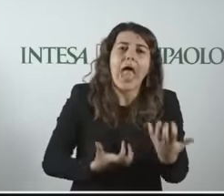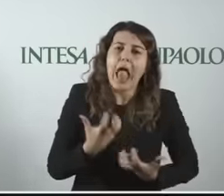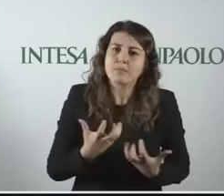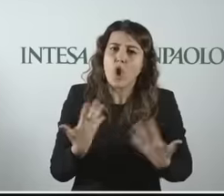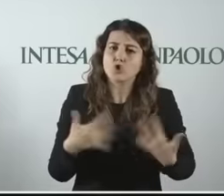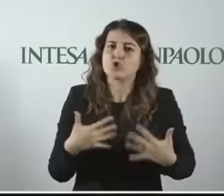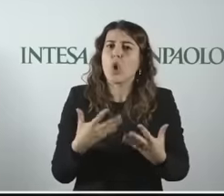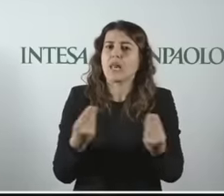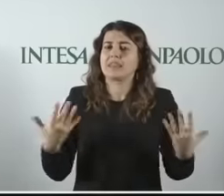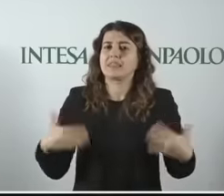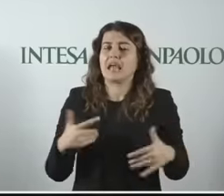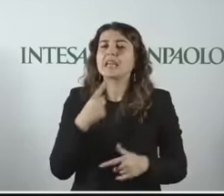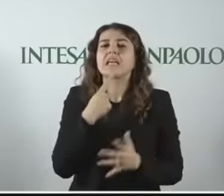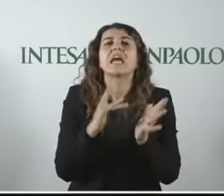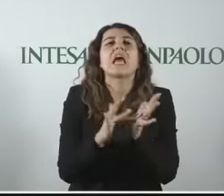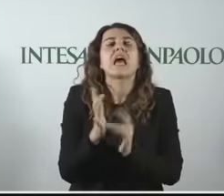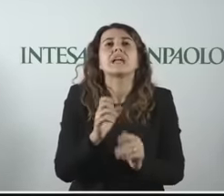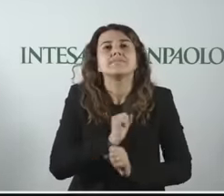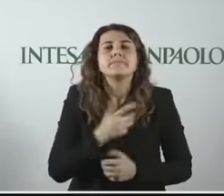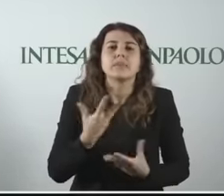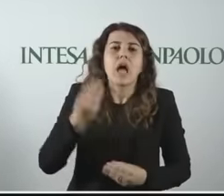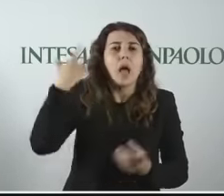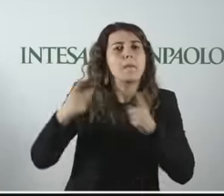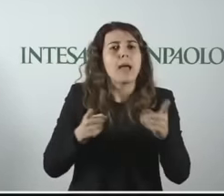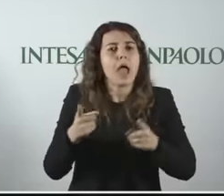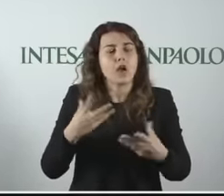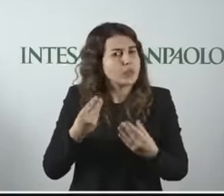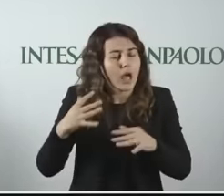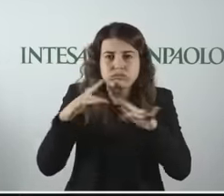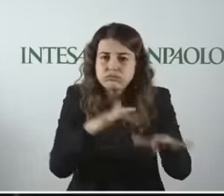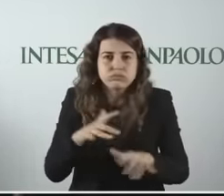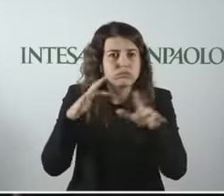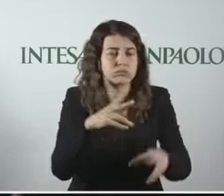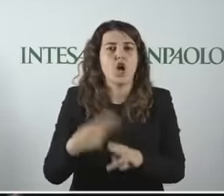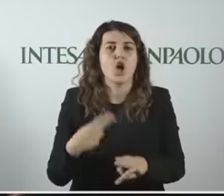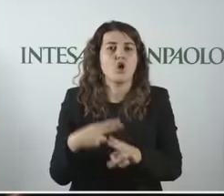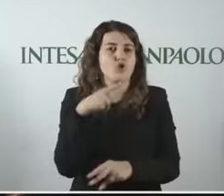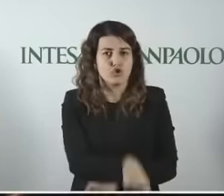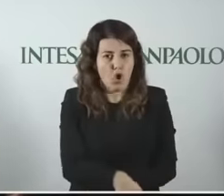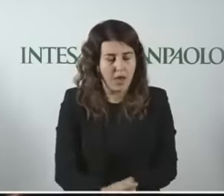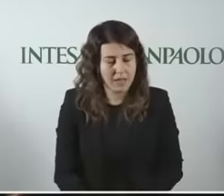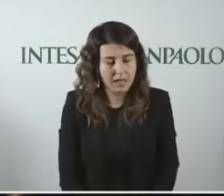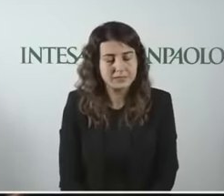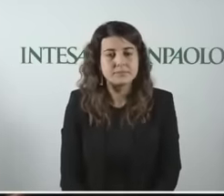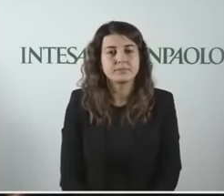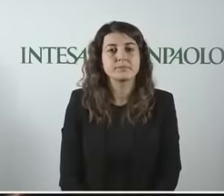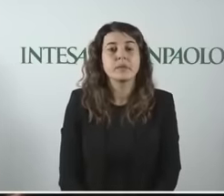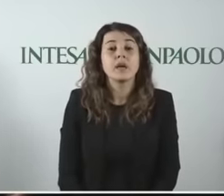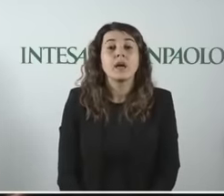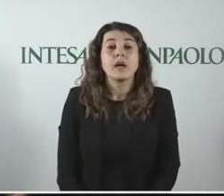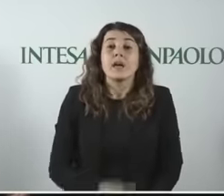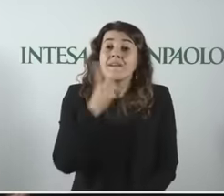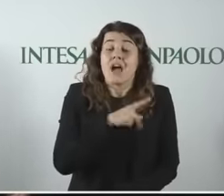significative per i cristiani di quei secoli e quindi una marea di gente va a Roma ovviamente essendo anche loro